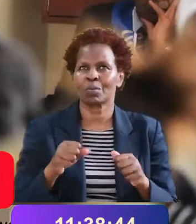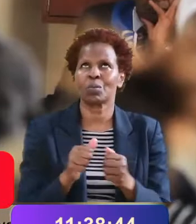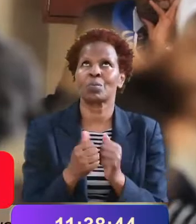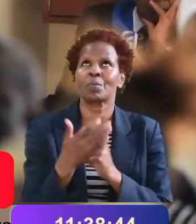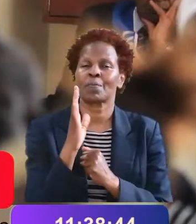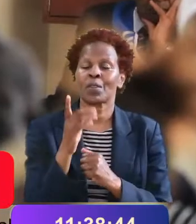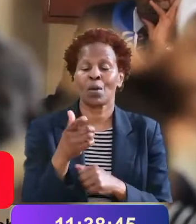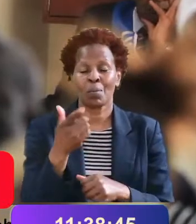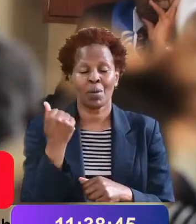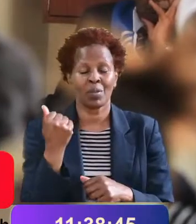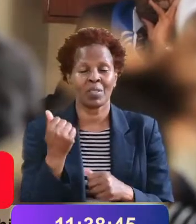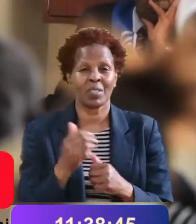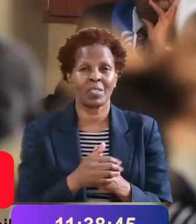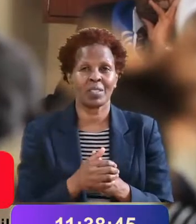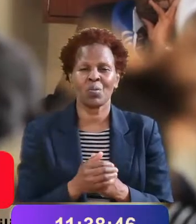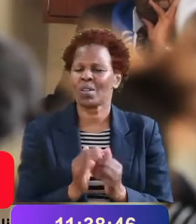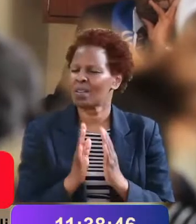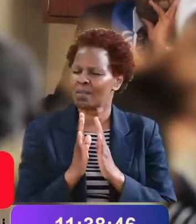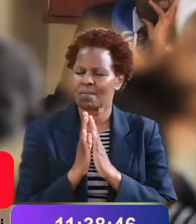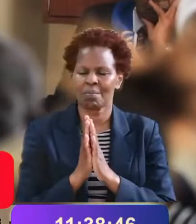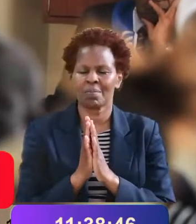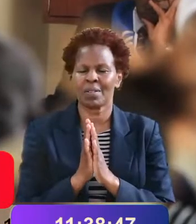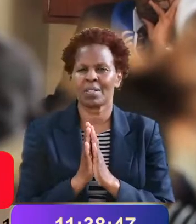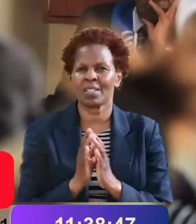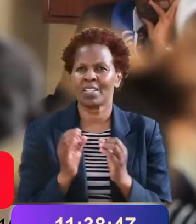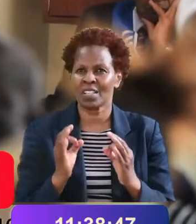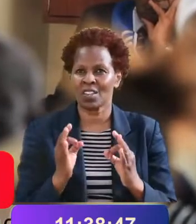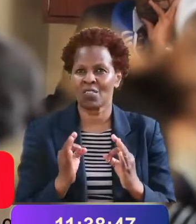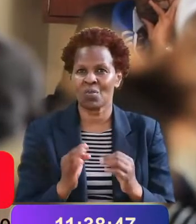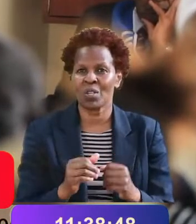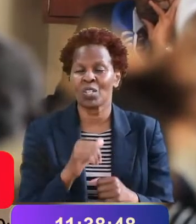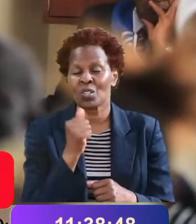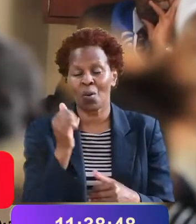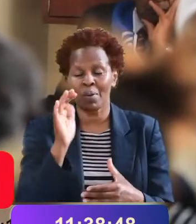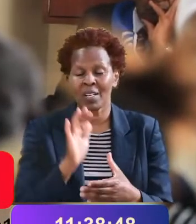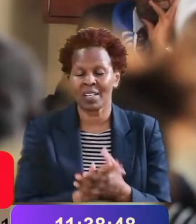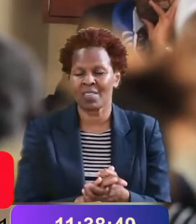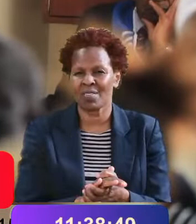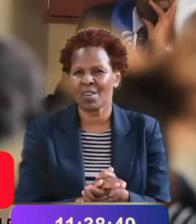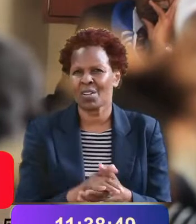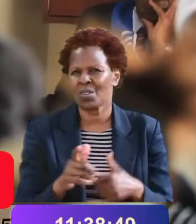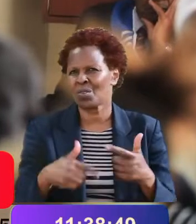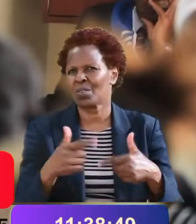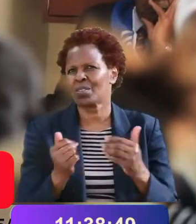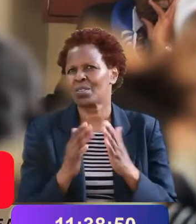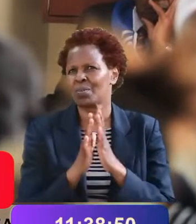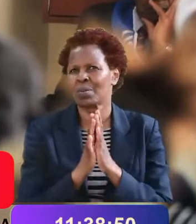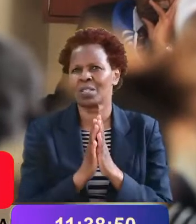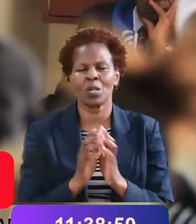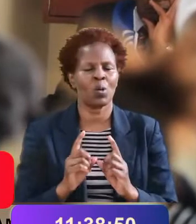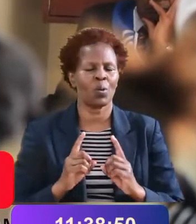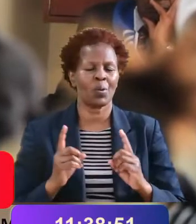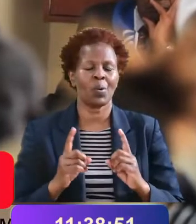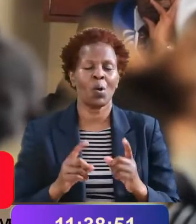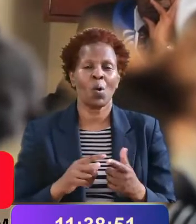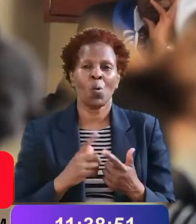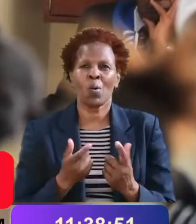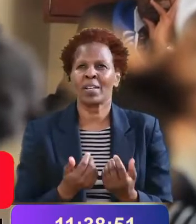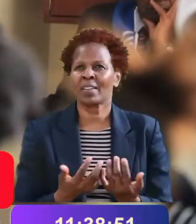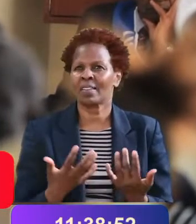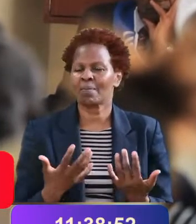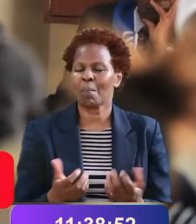Kwa sababu na diposa tunaomba. Kama hatuamini hatungekuwa tukiomba. Lakini hata wakati kuna mambo